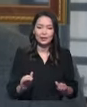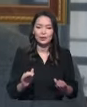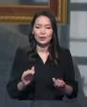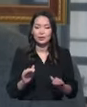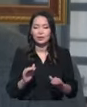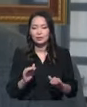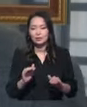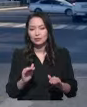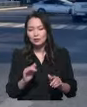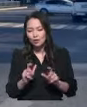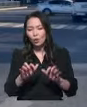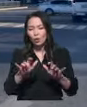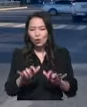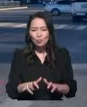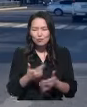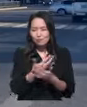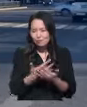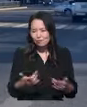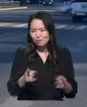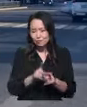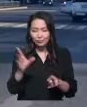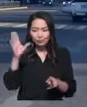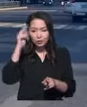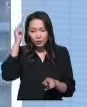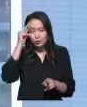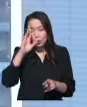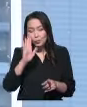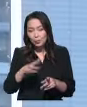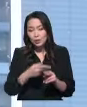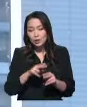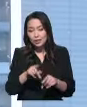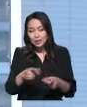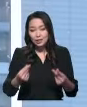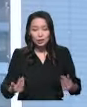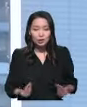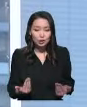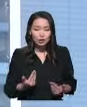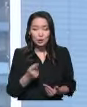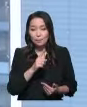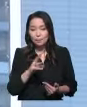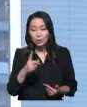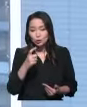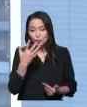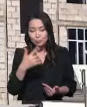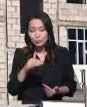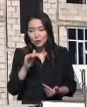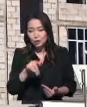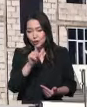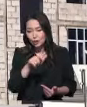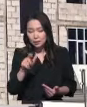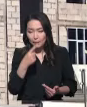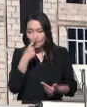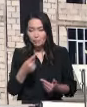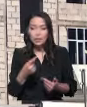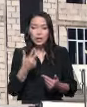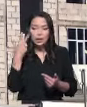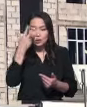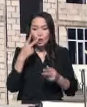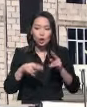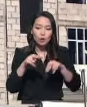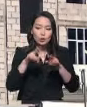счеты, компьютеры. Отмечу, в шахтерском регионе, где проживает около 1 150 000 человек, в ближайшие 3 года